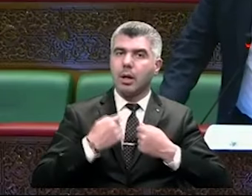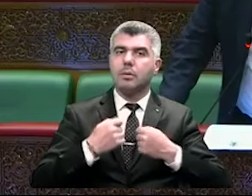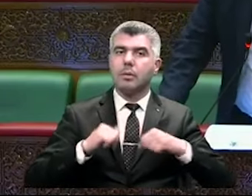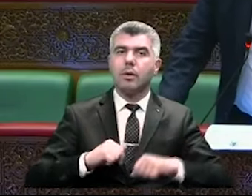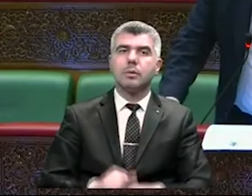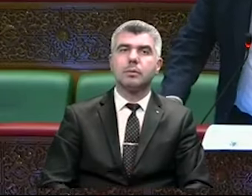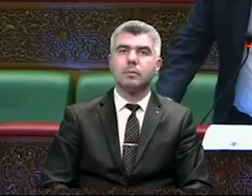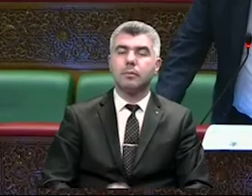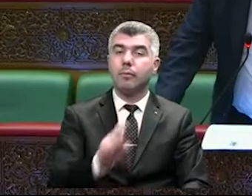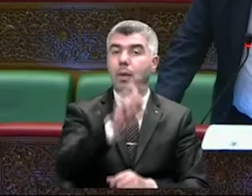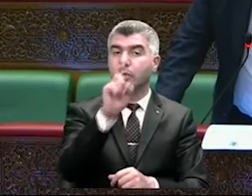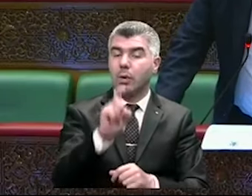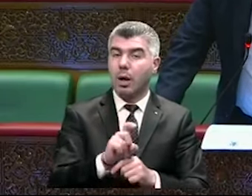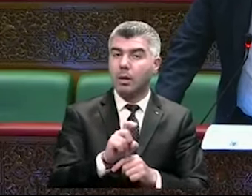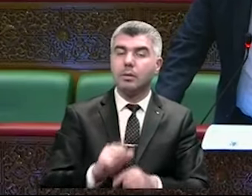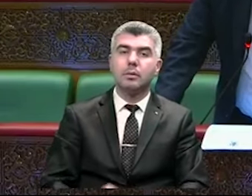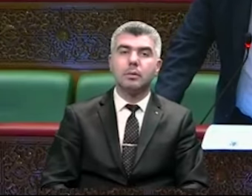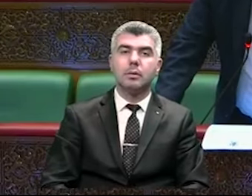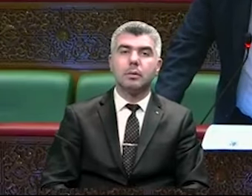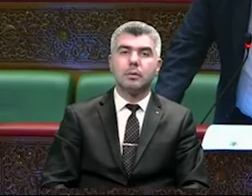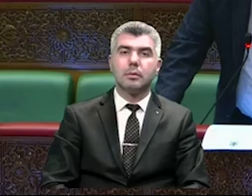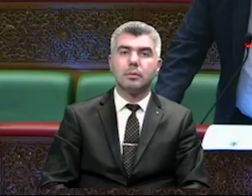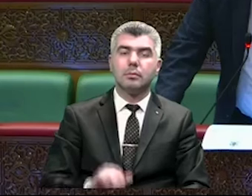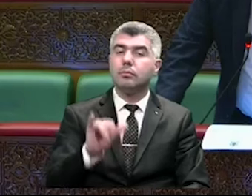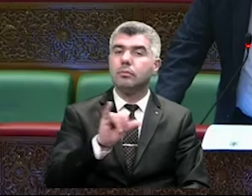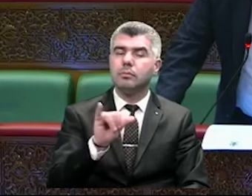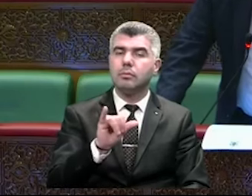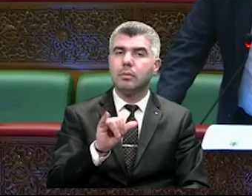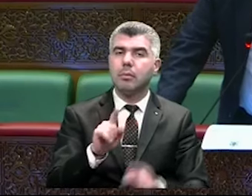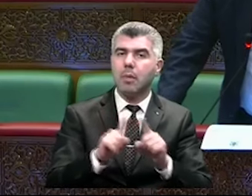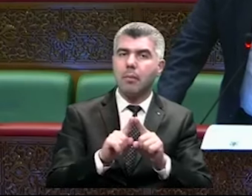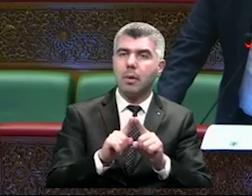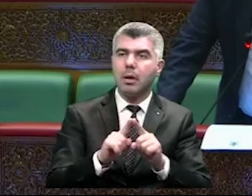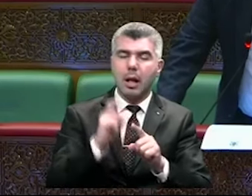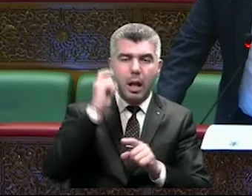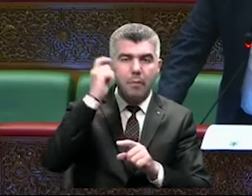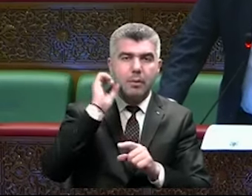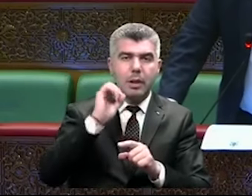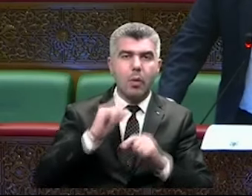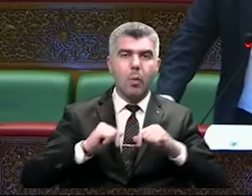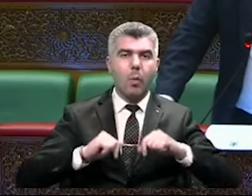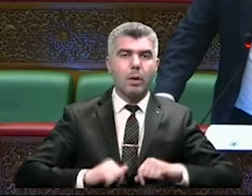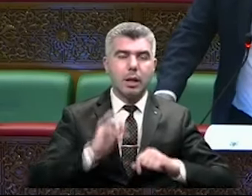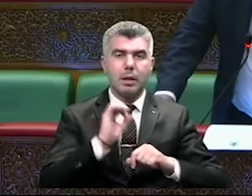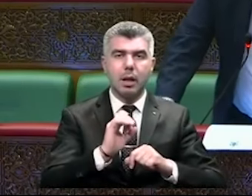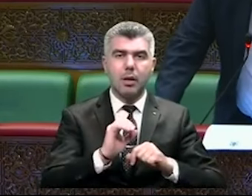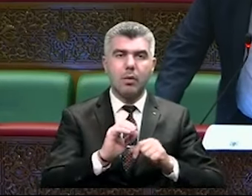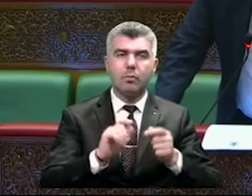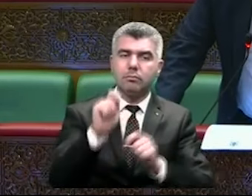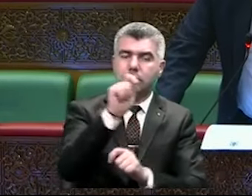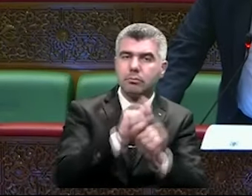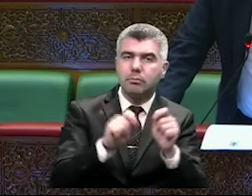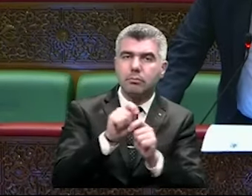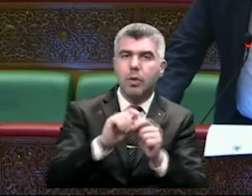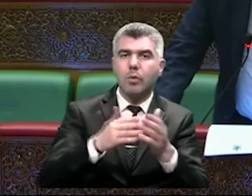الوزير يتم حر سؤالنا حول تصور وزارتكم لتاهيل البنيات الاساسيه في افق